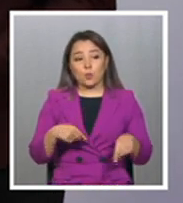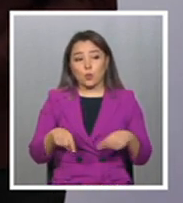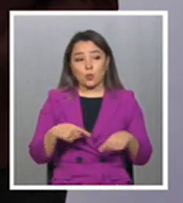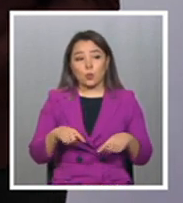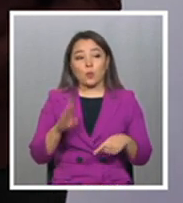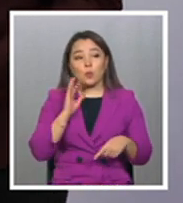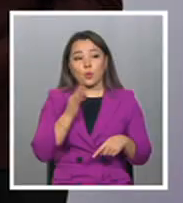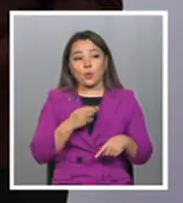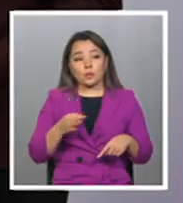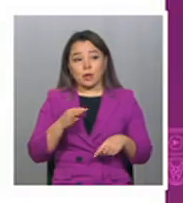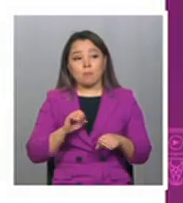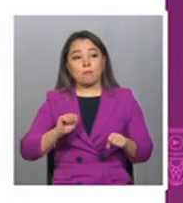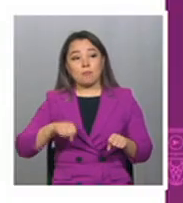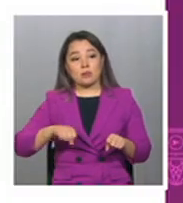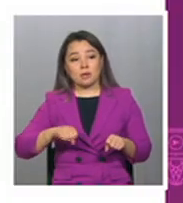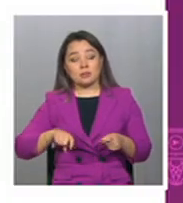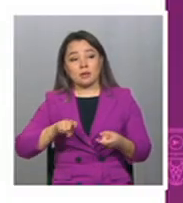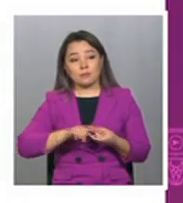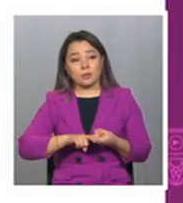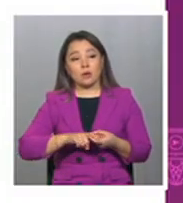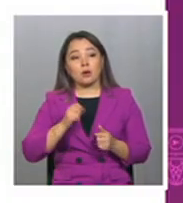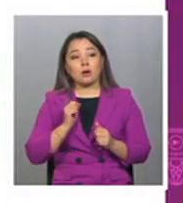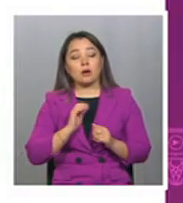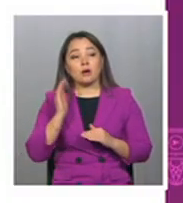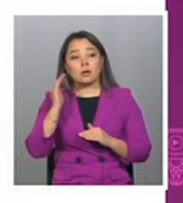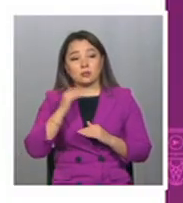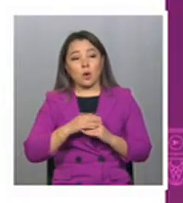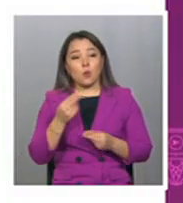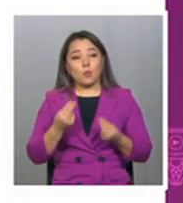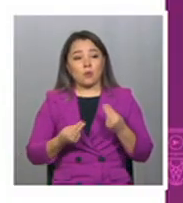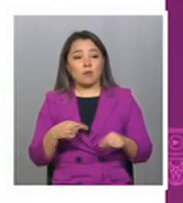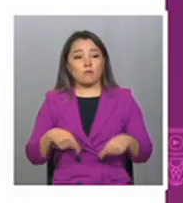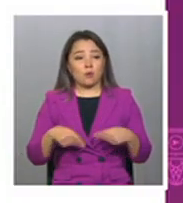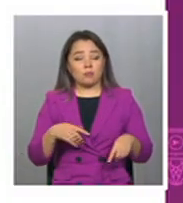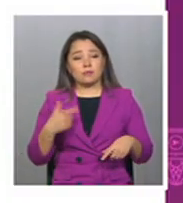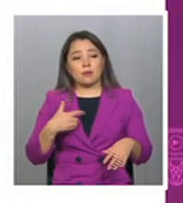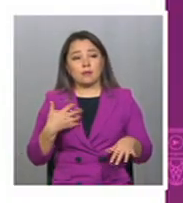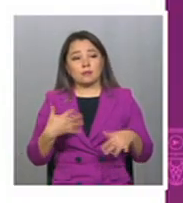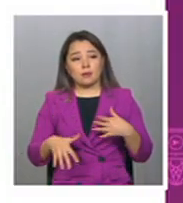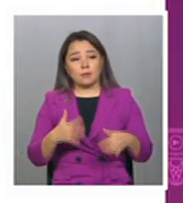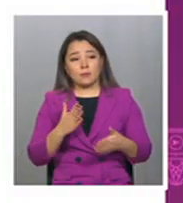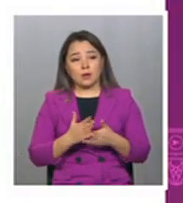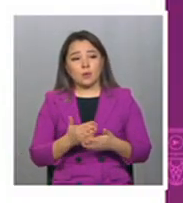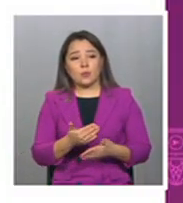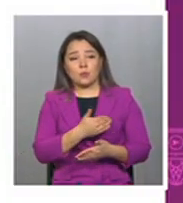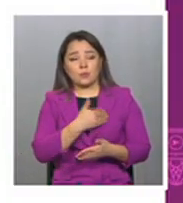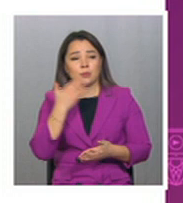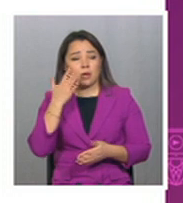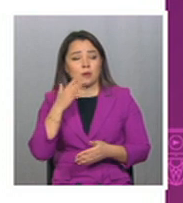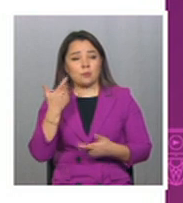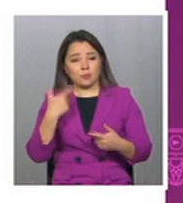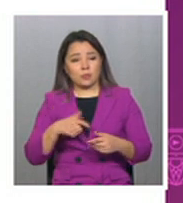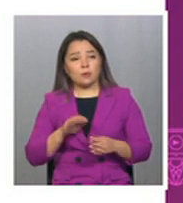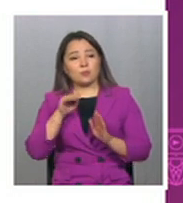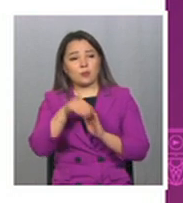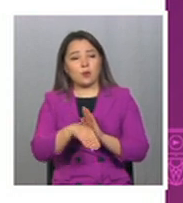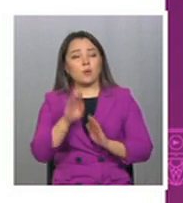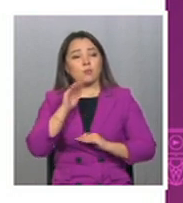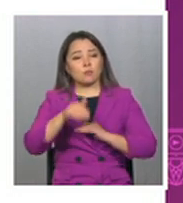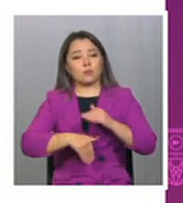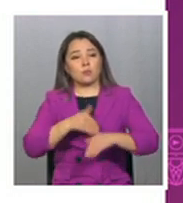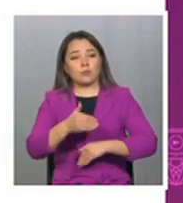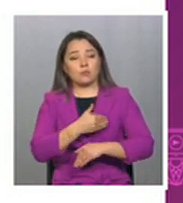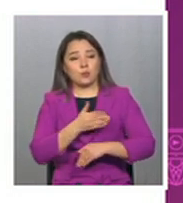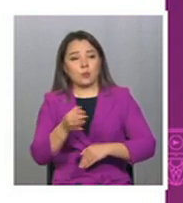өзен, мотоцикл бойынша. Күні бойы футбол ойнап, әбден қалжырадым. Шіркінай осы бойда барып, күмп етіп